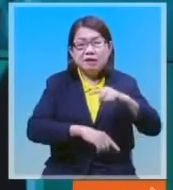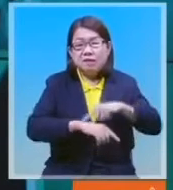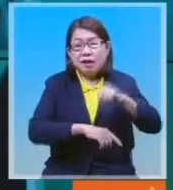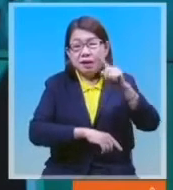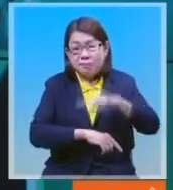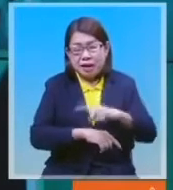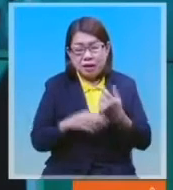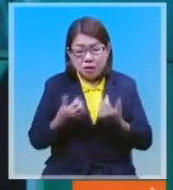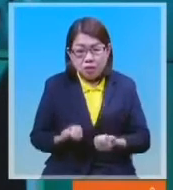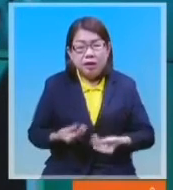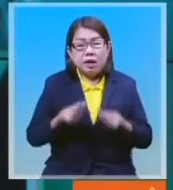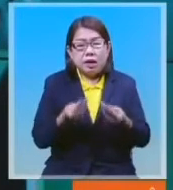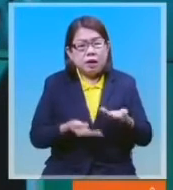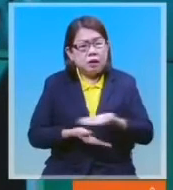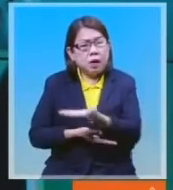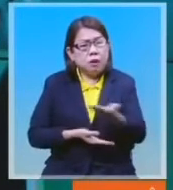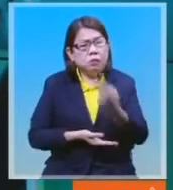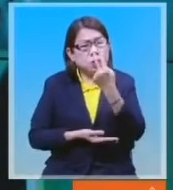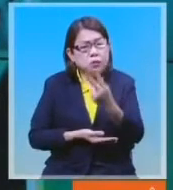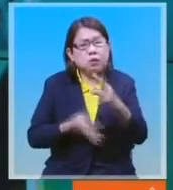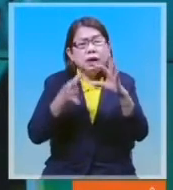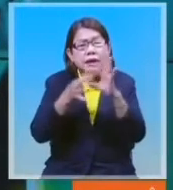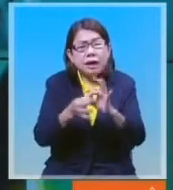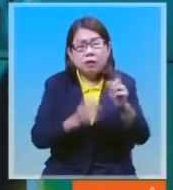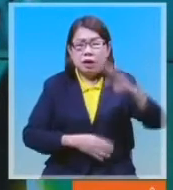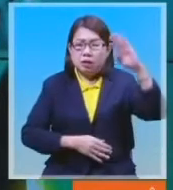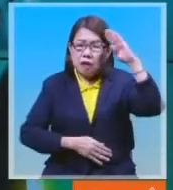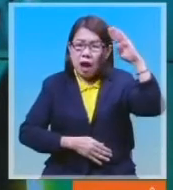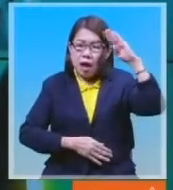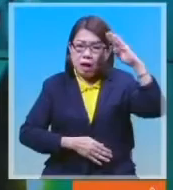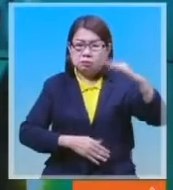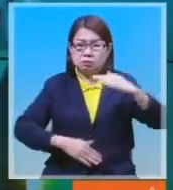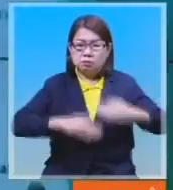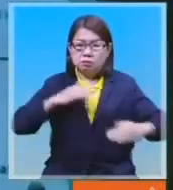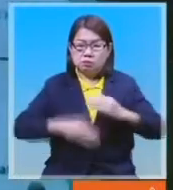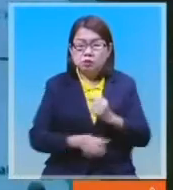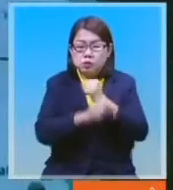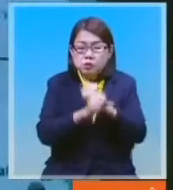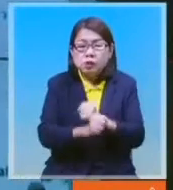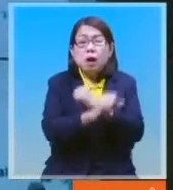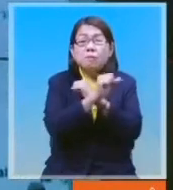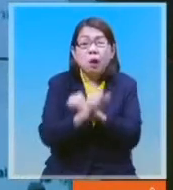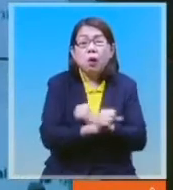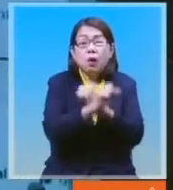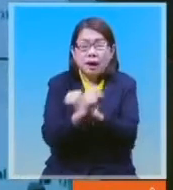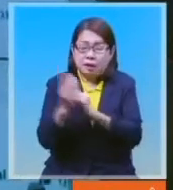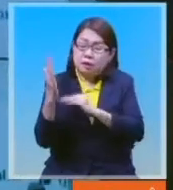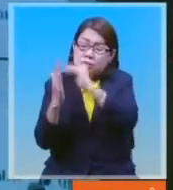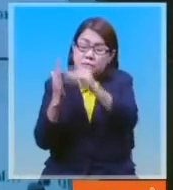แต่เดิมของทหารทหารเป็นรู้ของชาติใช่ไหมคะ